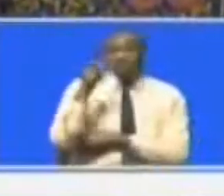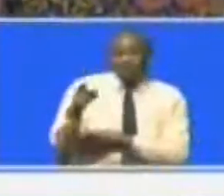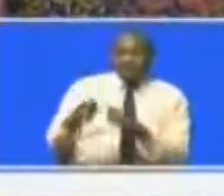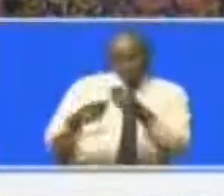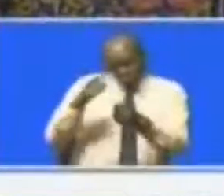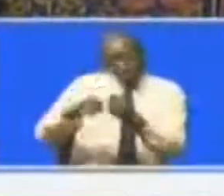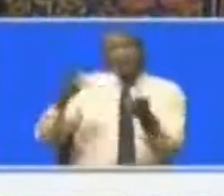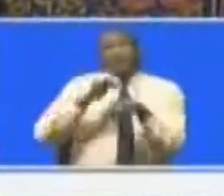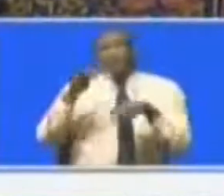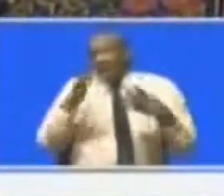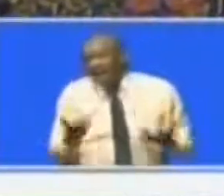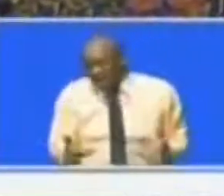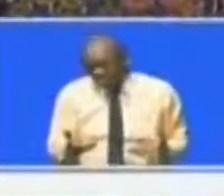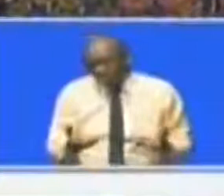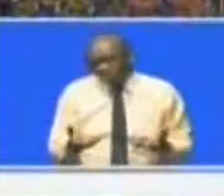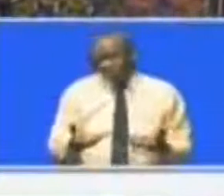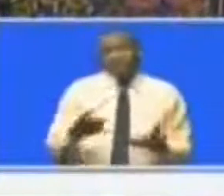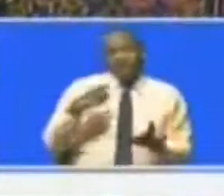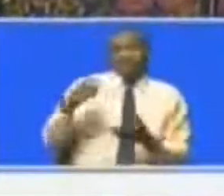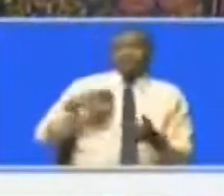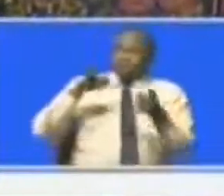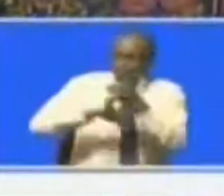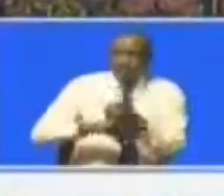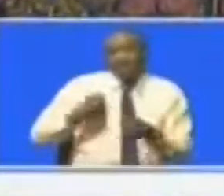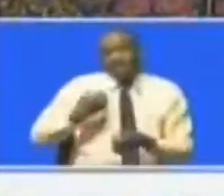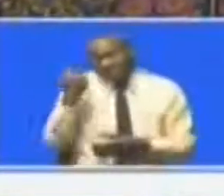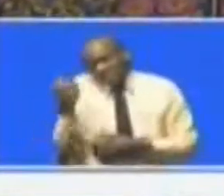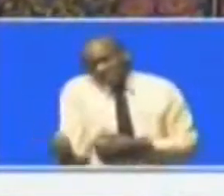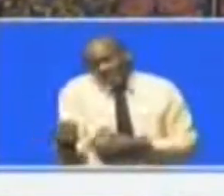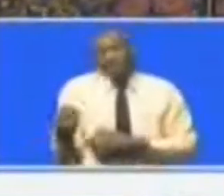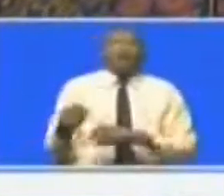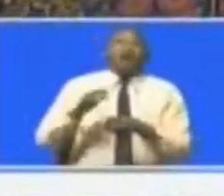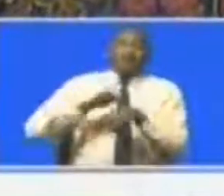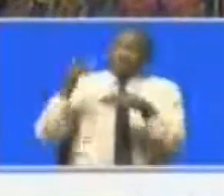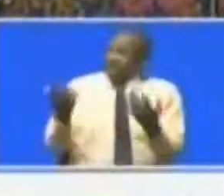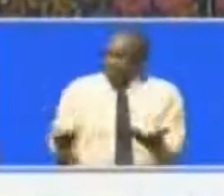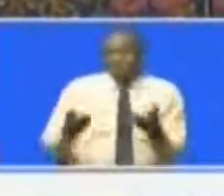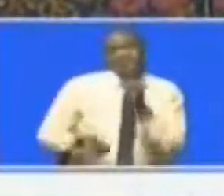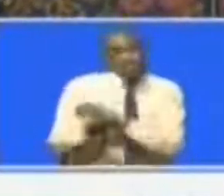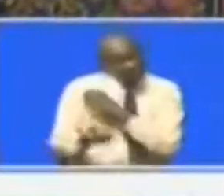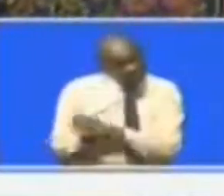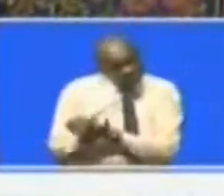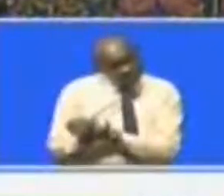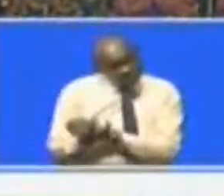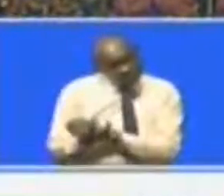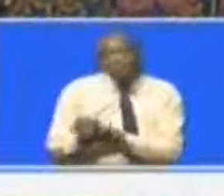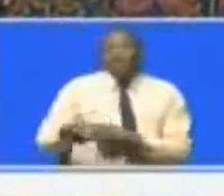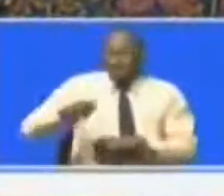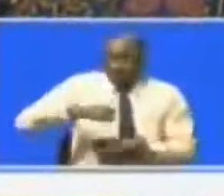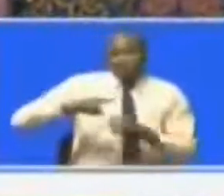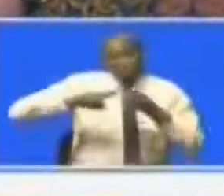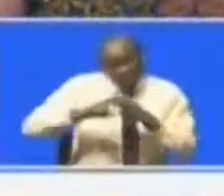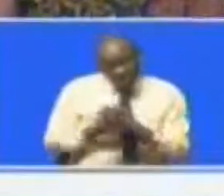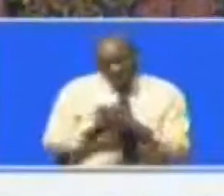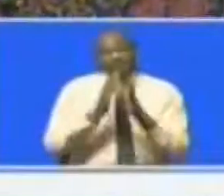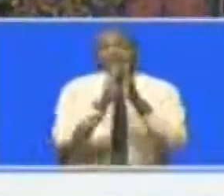ukeketaji, madhara ya kuoza wasichana walipokuwa katika umri mchanga. Pia tumeanzisha maktaba